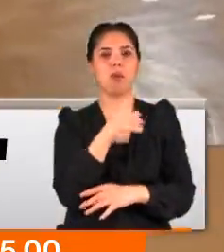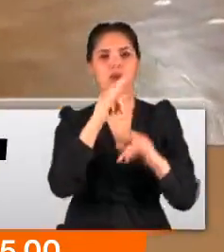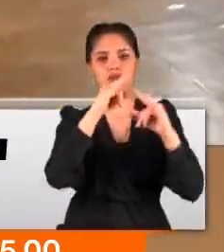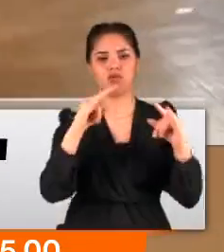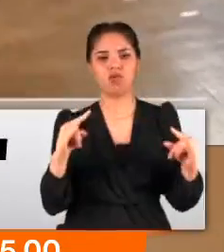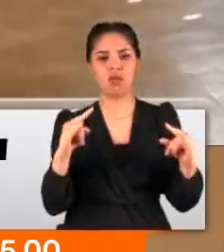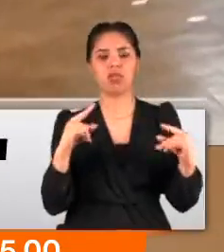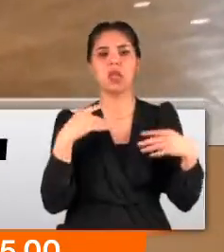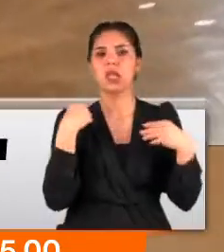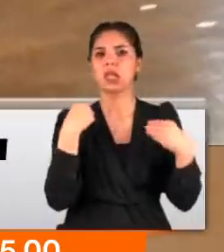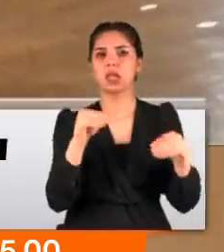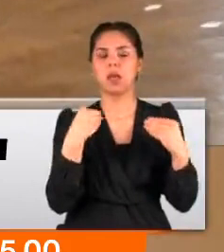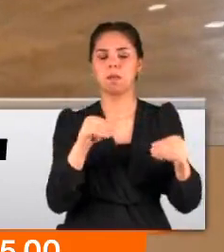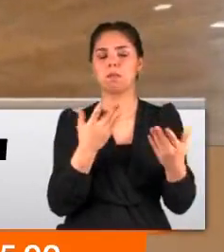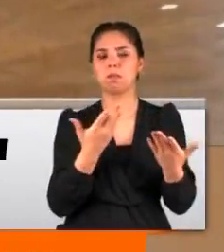çadır satma